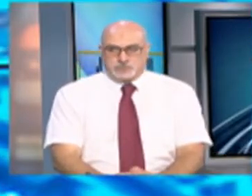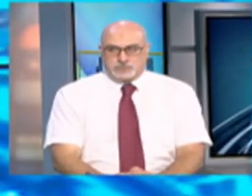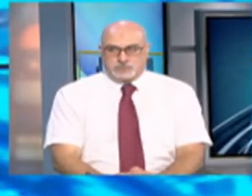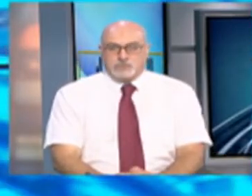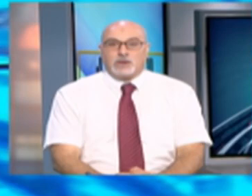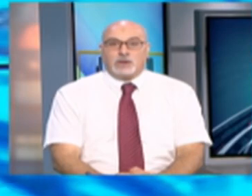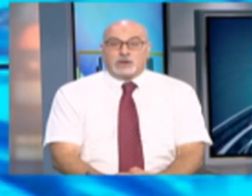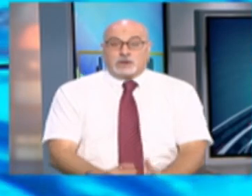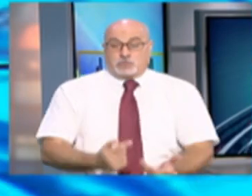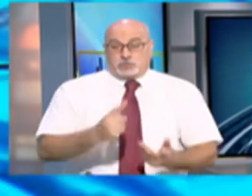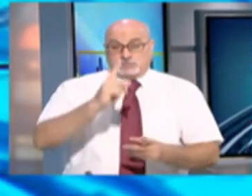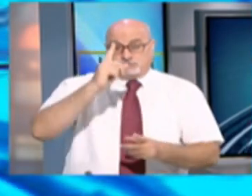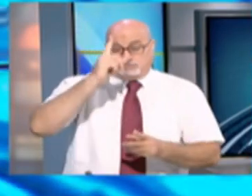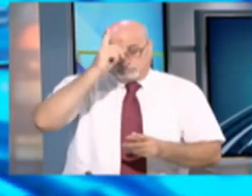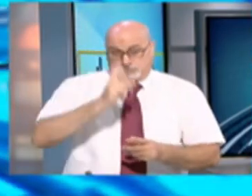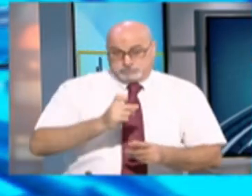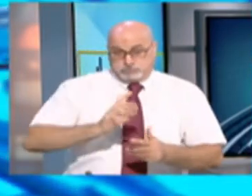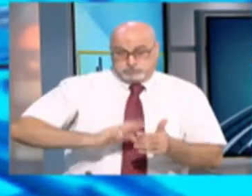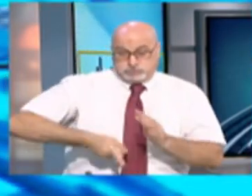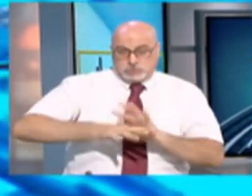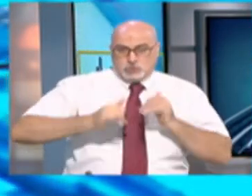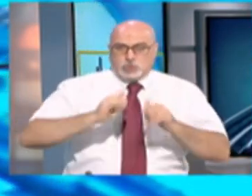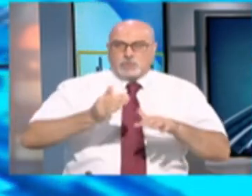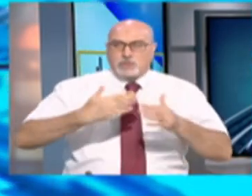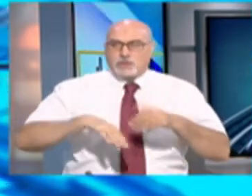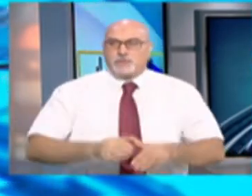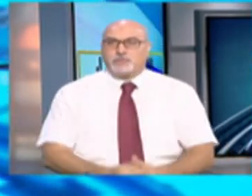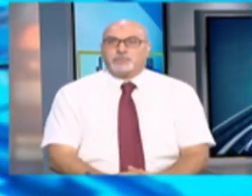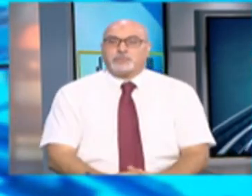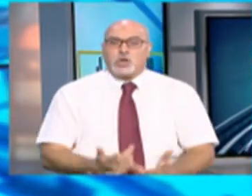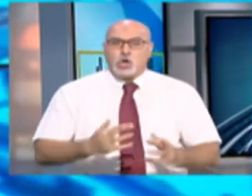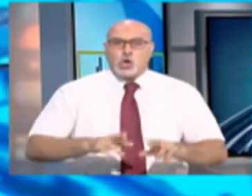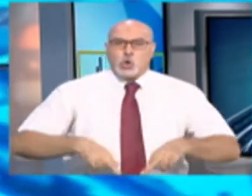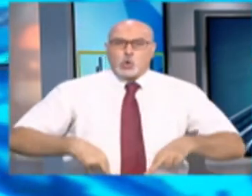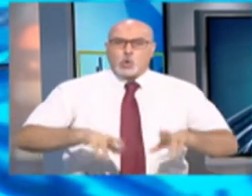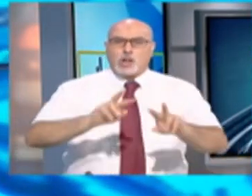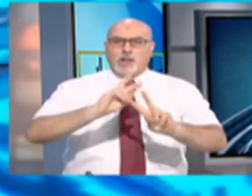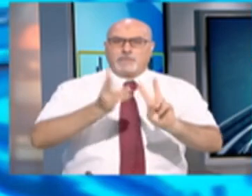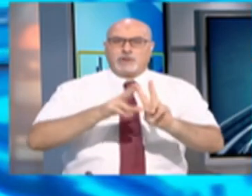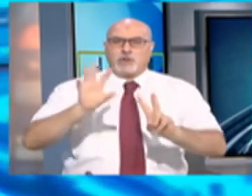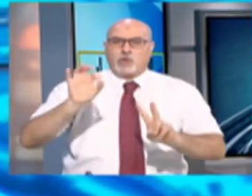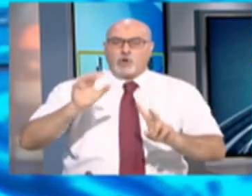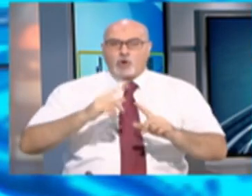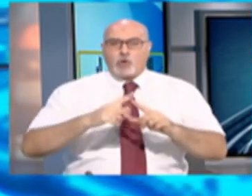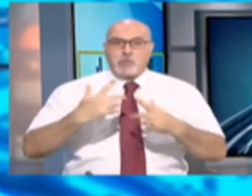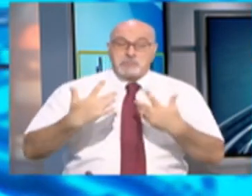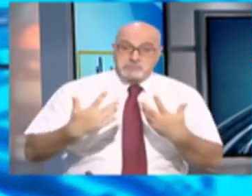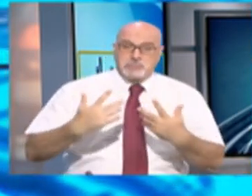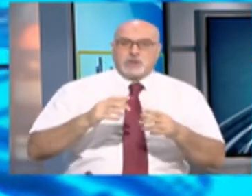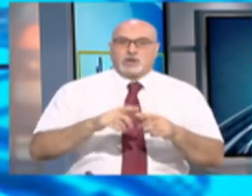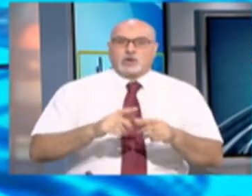ومع انطلاق ألعاب البحر الأبيض المتوسط، تفاعل يشهده الشارع الوهراني مع الحدث الرياضي